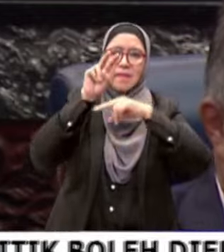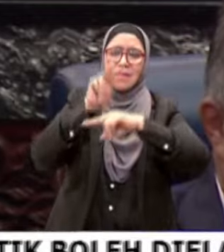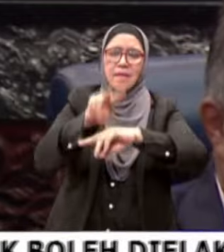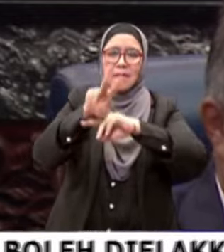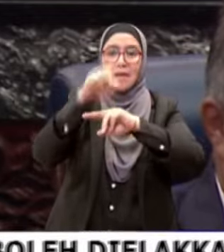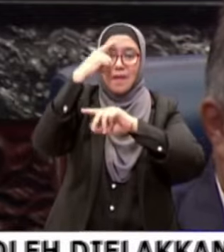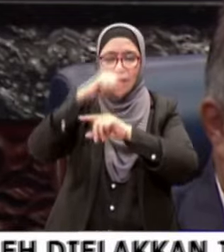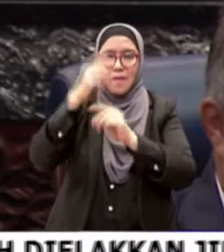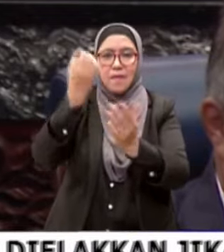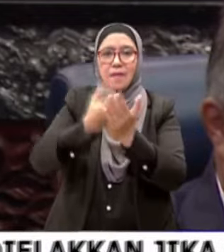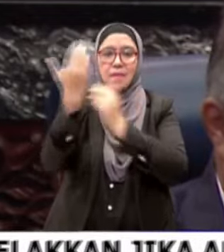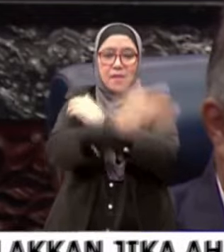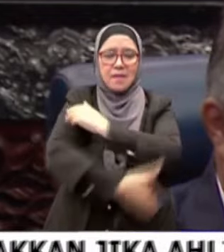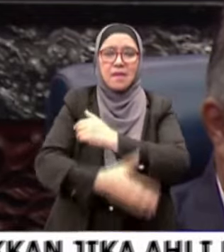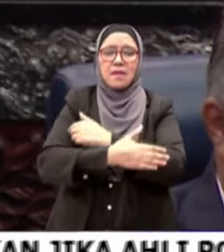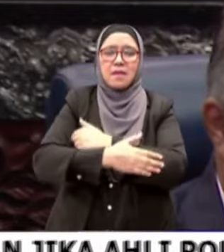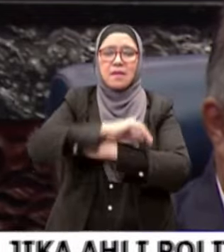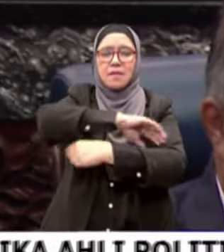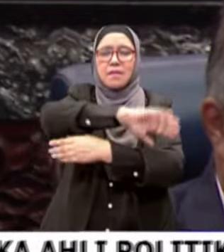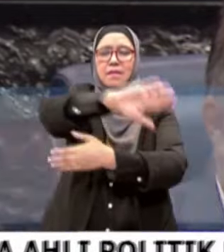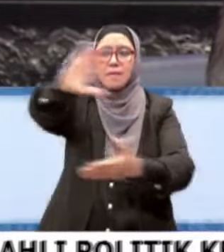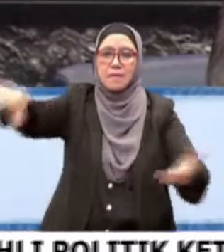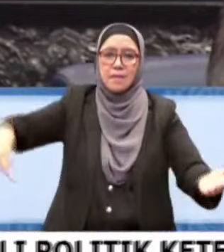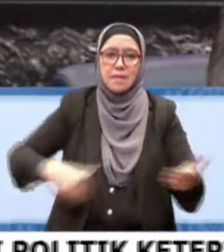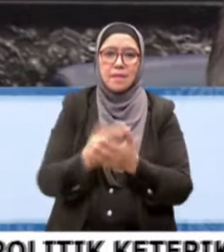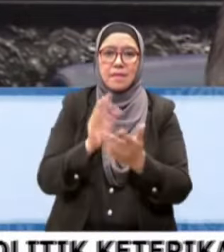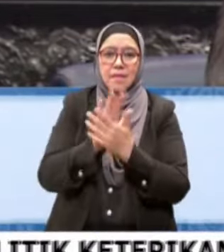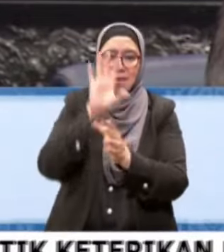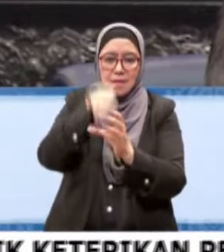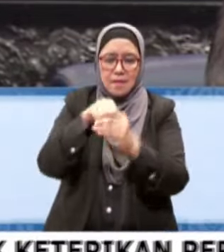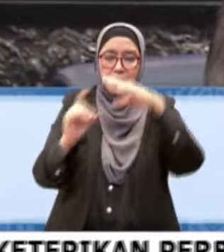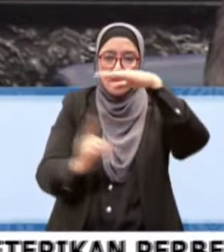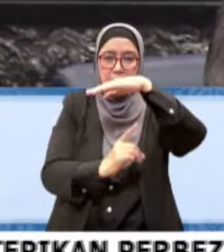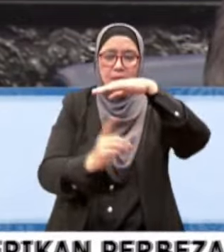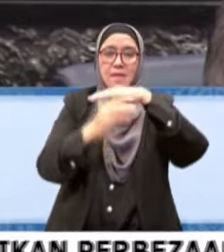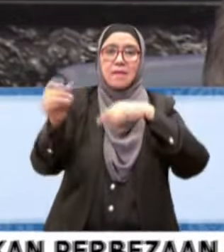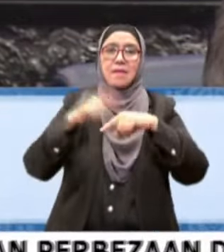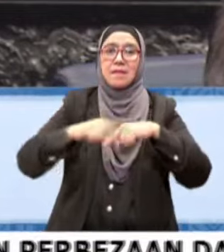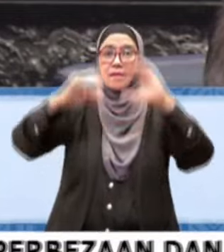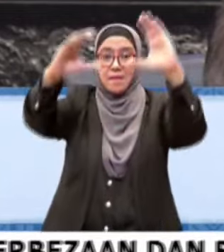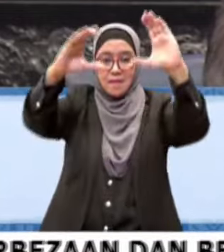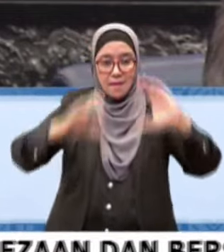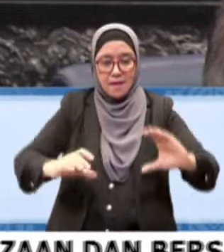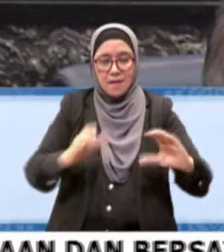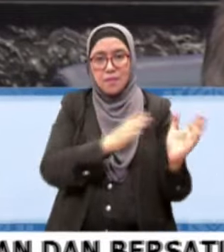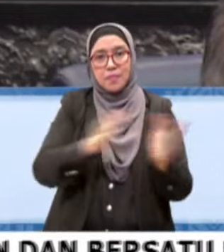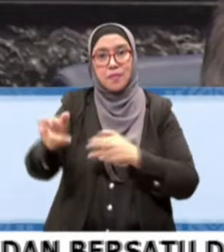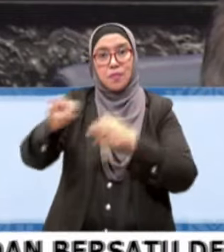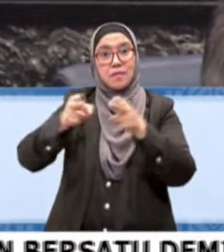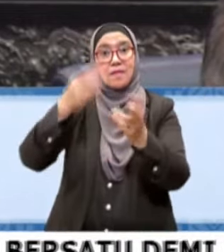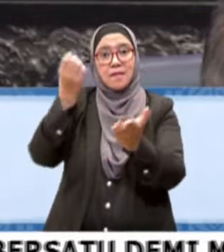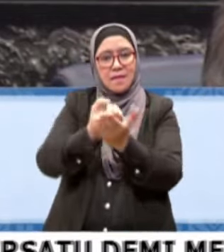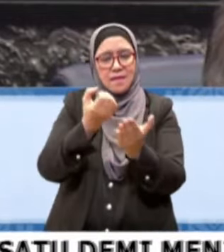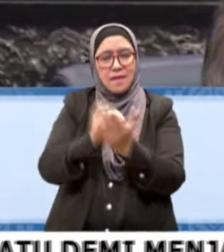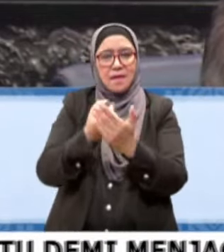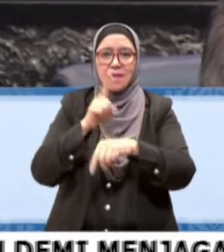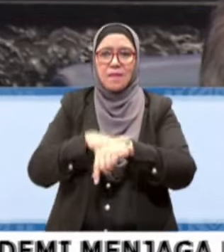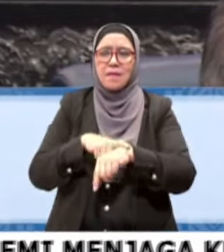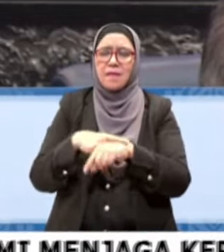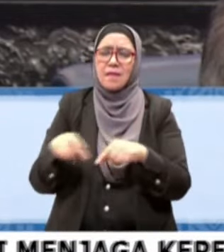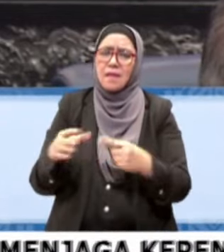negara secara menyeluruh meliputi dasar dan strategi ekonomi semasa terutamanya dalam